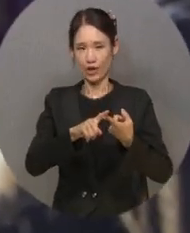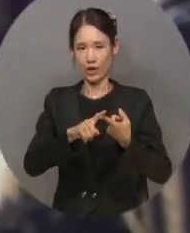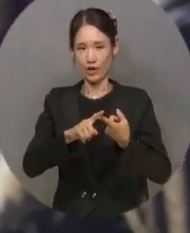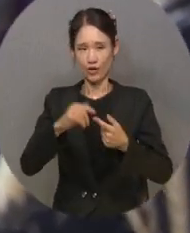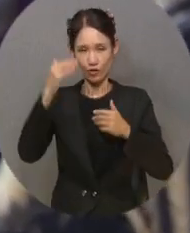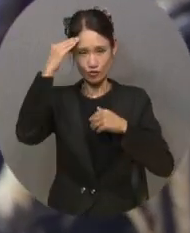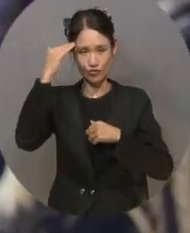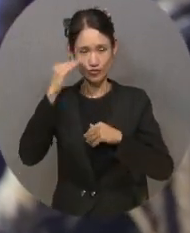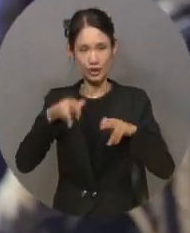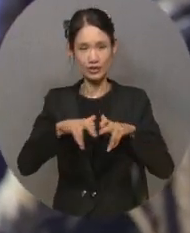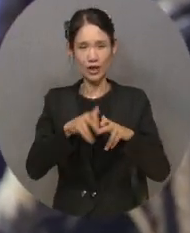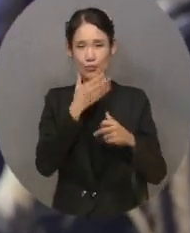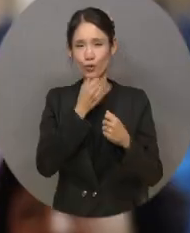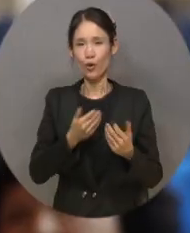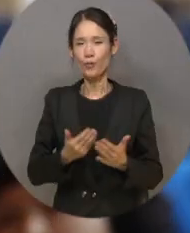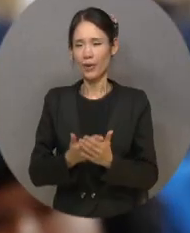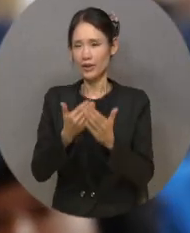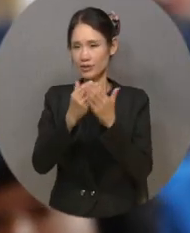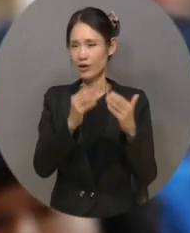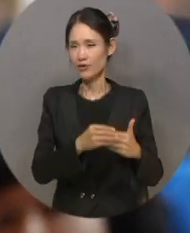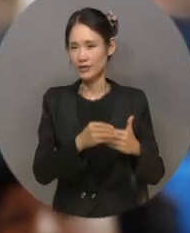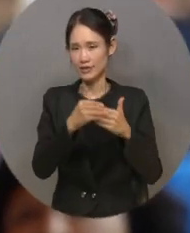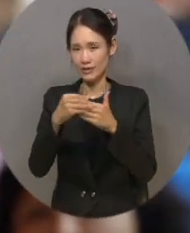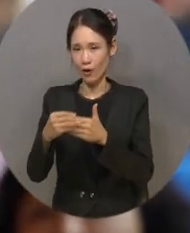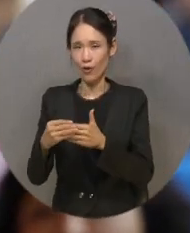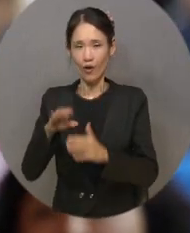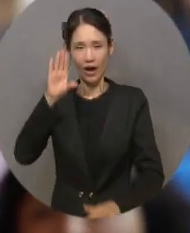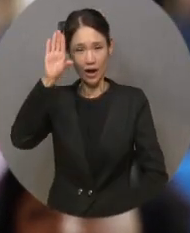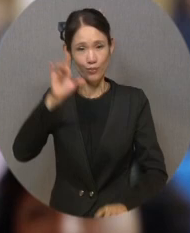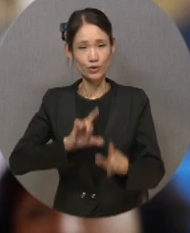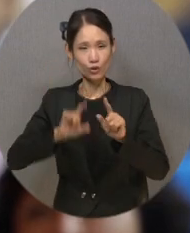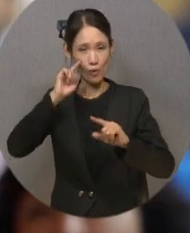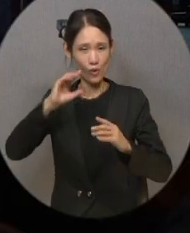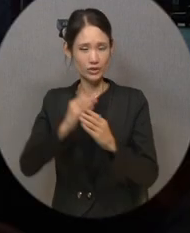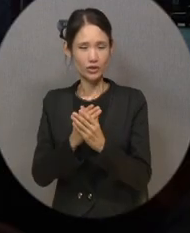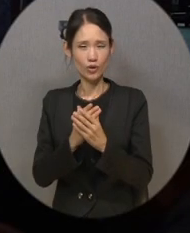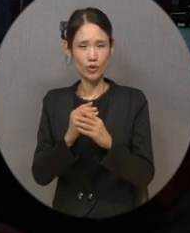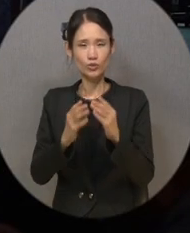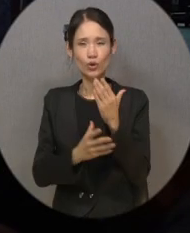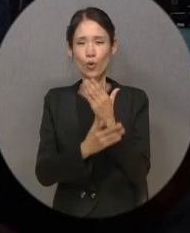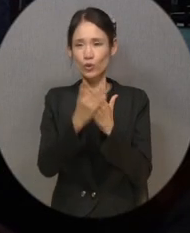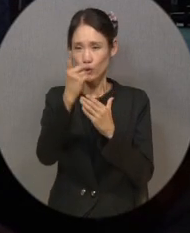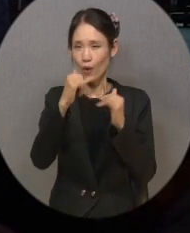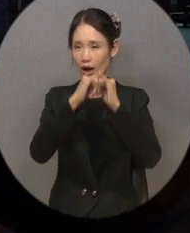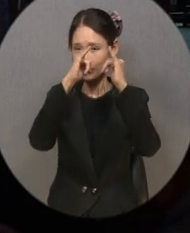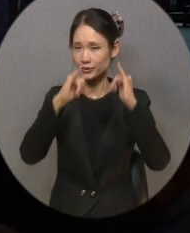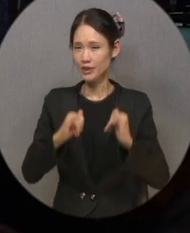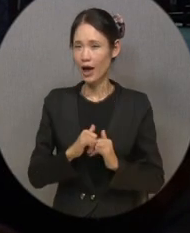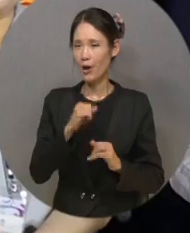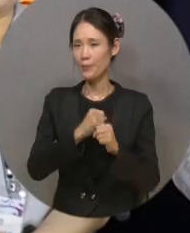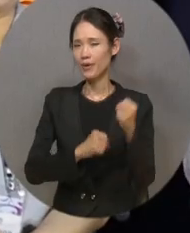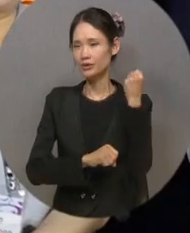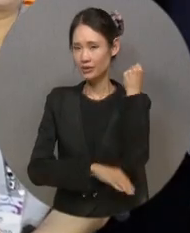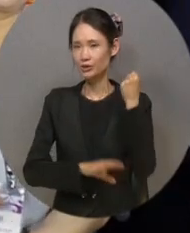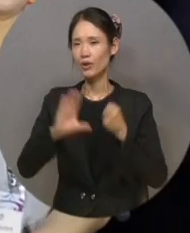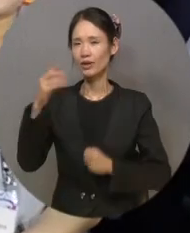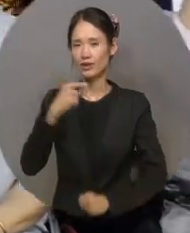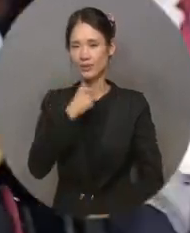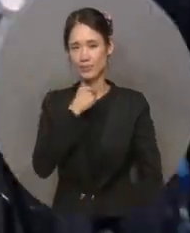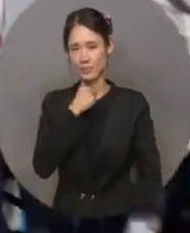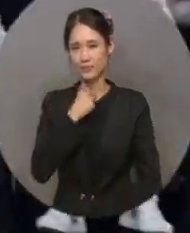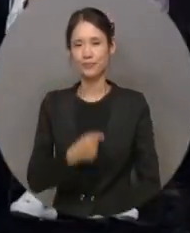국내 장애인복지의 발전을 이끌어내고 앞으로 완전한 통합사회 구현을 위한 초석이 되길 바래봅니다